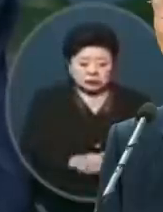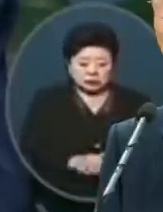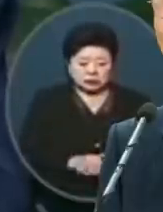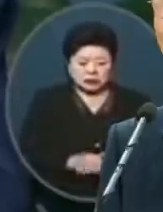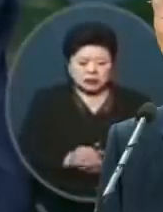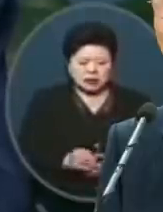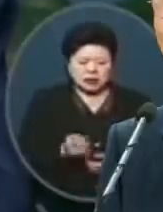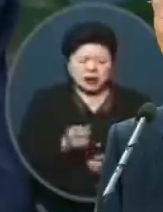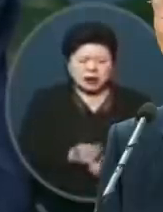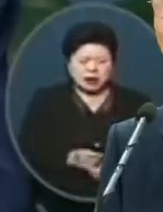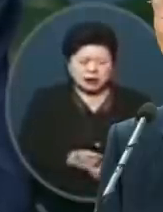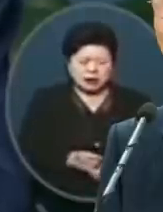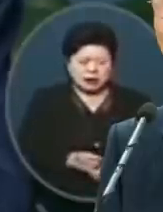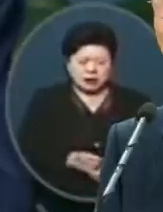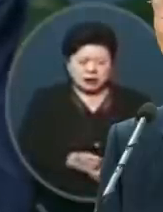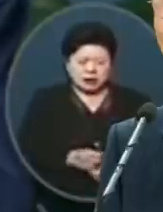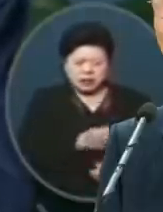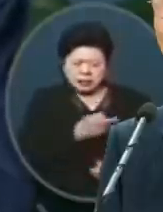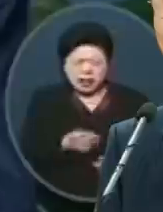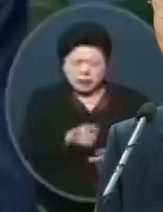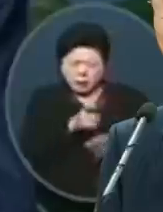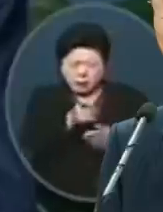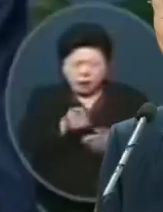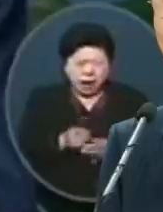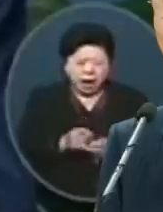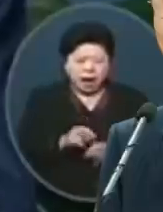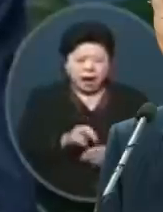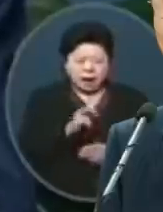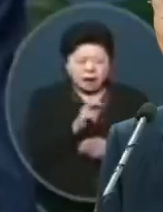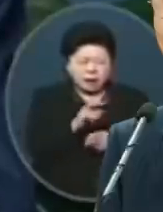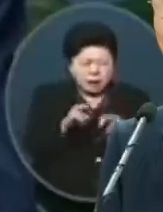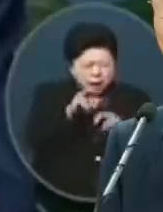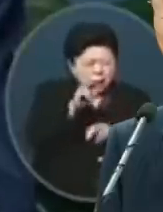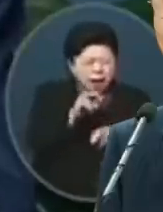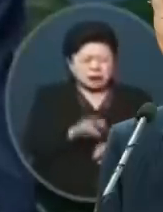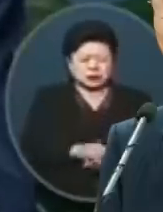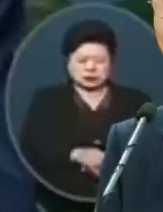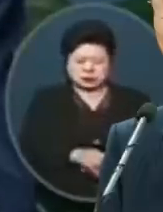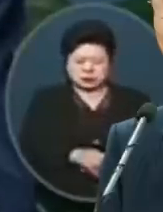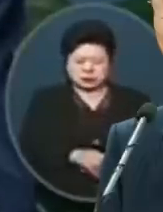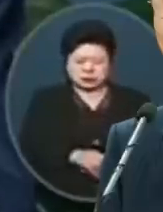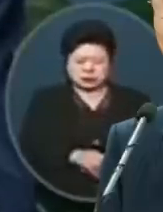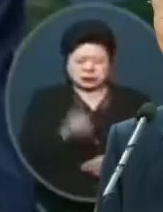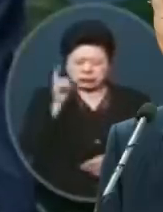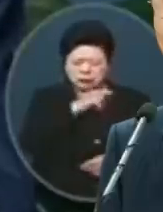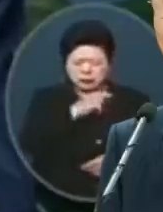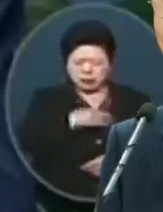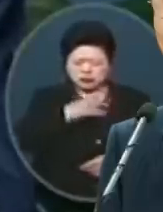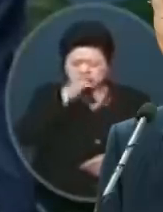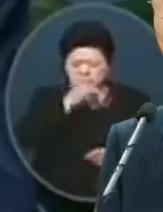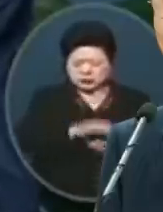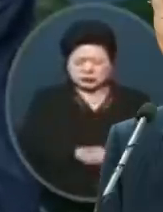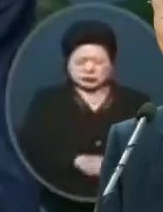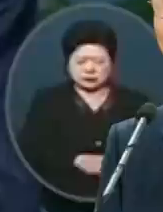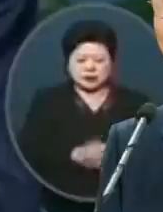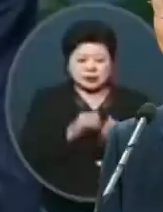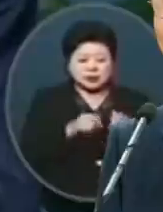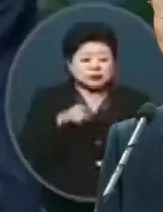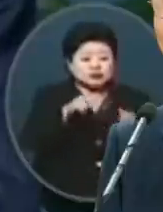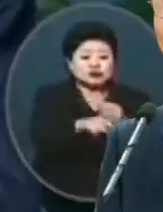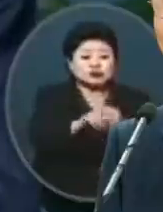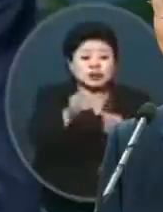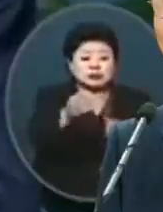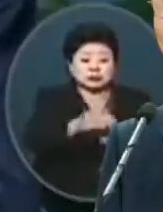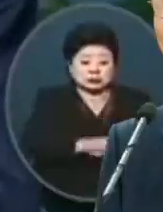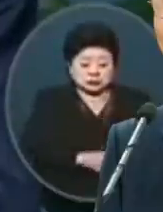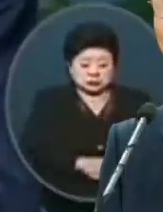대포를 쏘아가지고서 벌을 내렸다는 것을 신문 가슴을 안에 읽어봤습니다. 사람을 죽이면